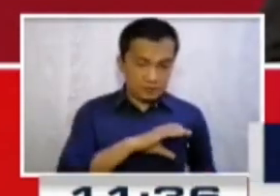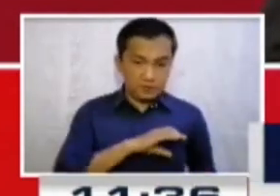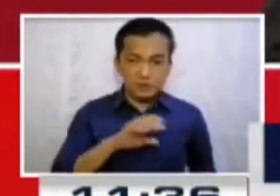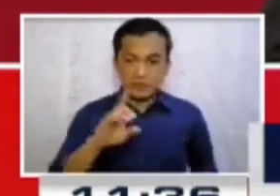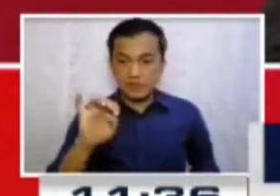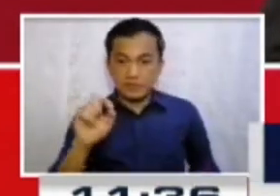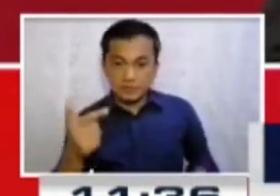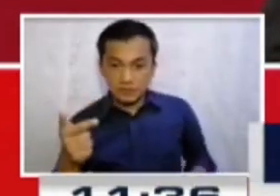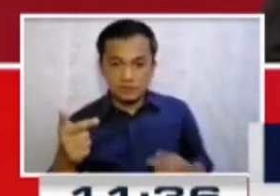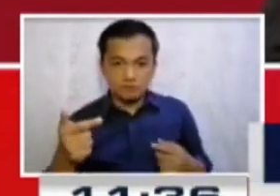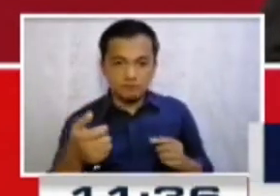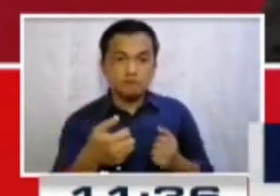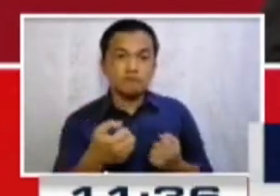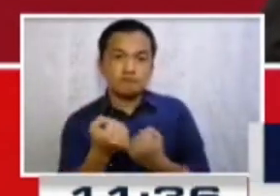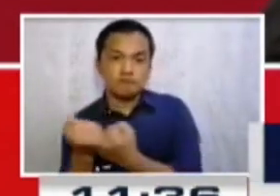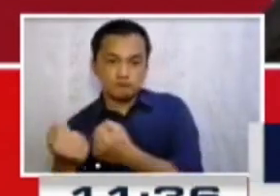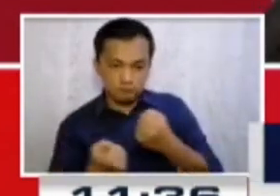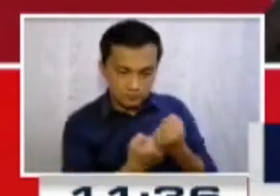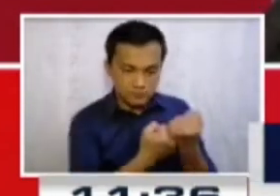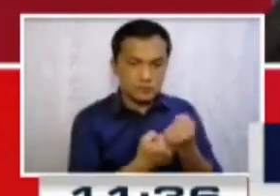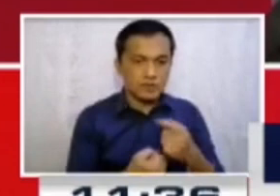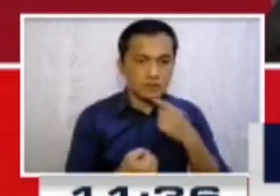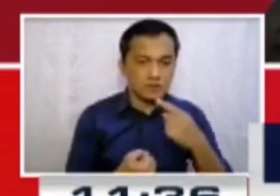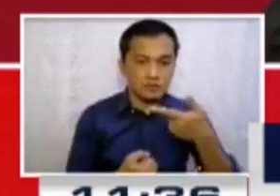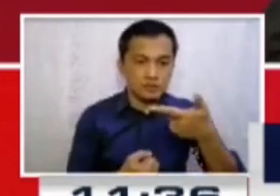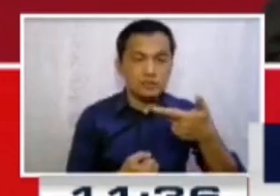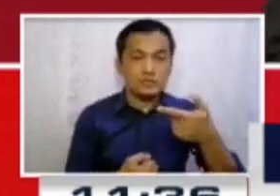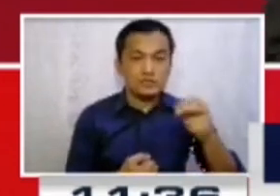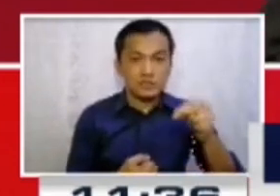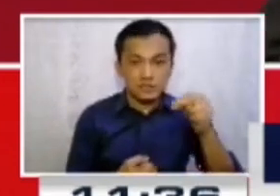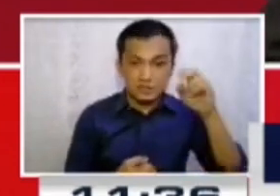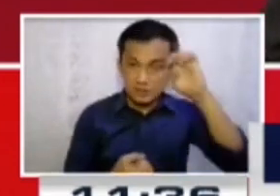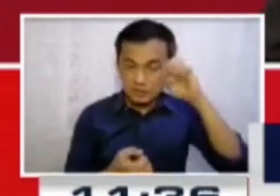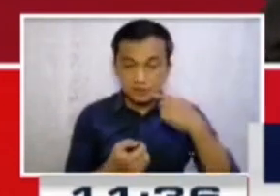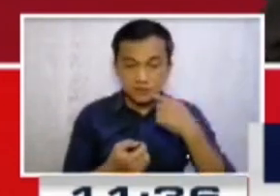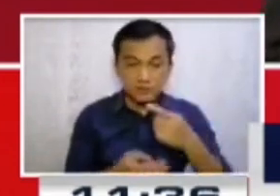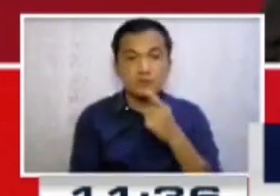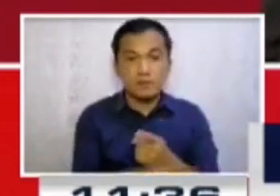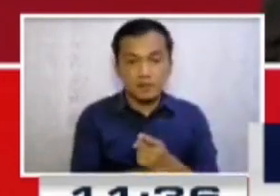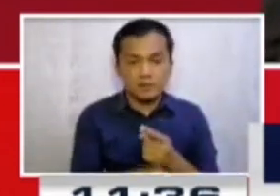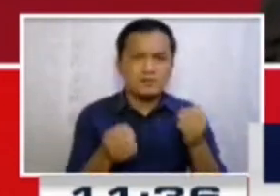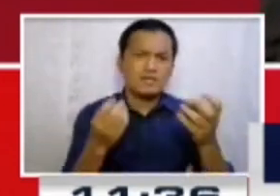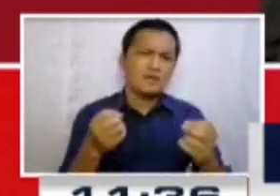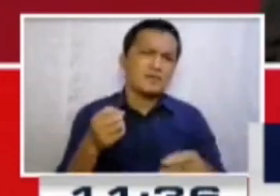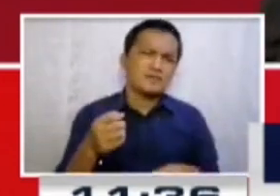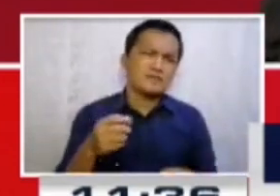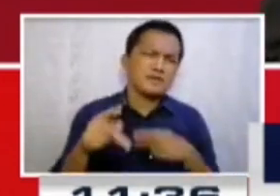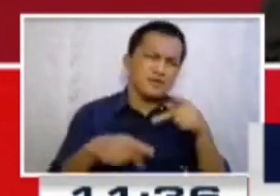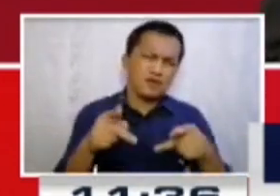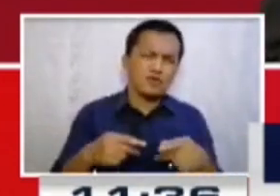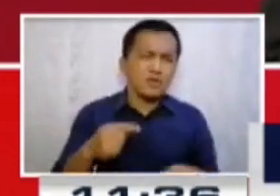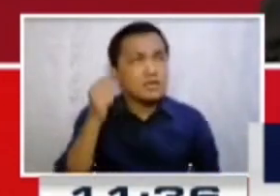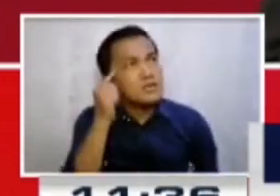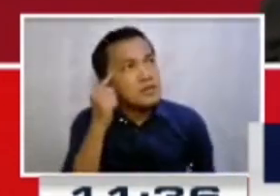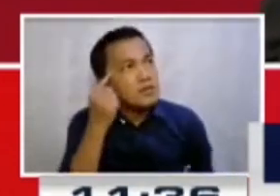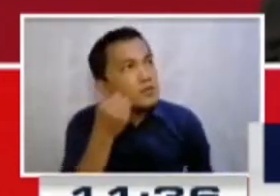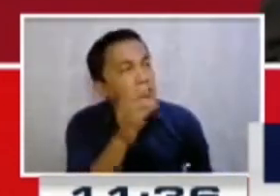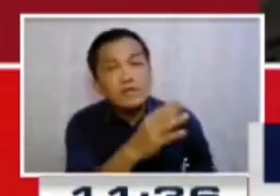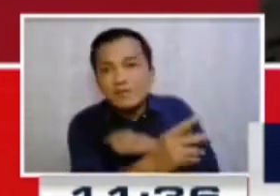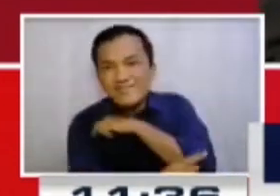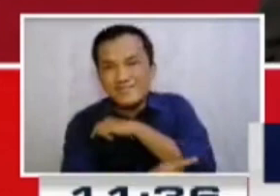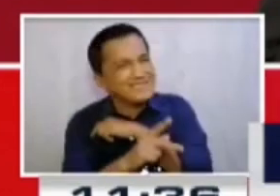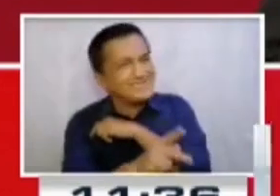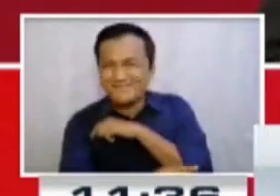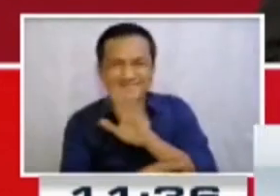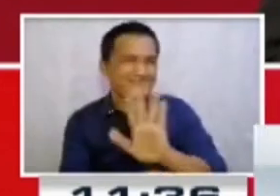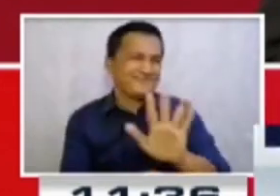po natin itong lockdown na ito. Kasi po, mahihirapan lang po kayo umuwi dahil nga po, yung mga checkpoints natin